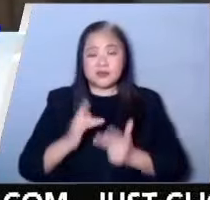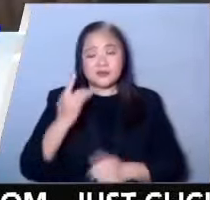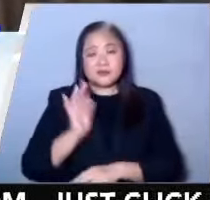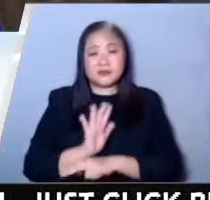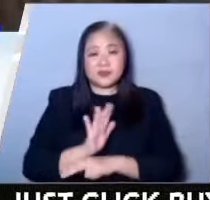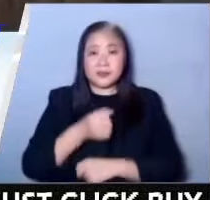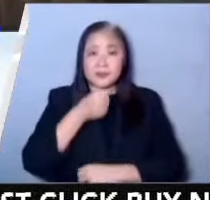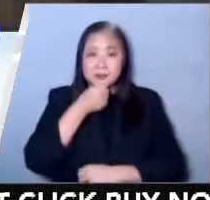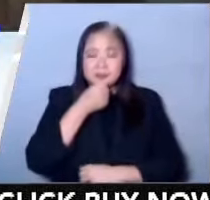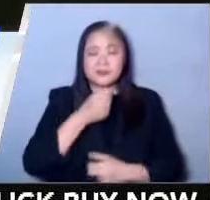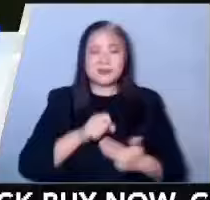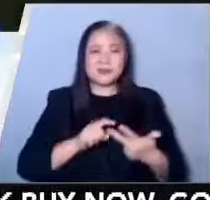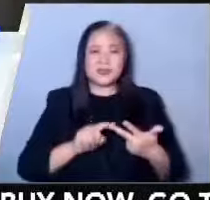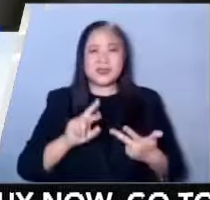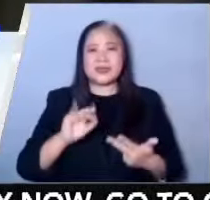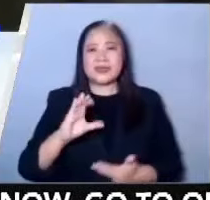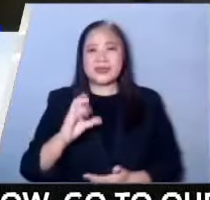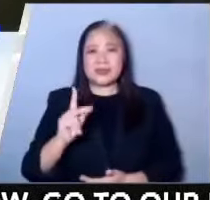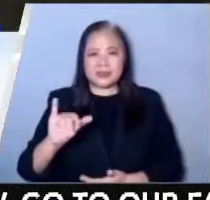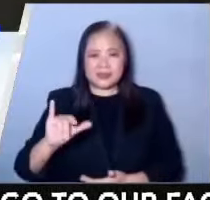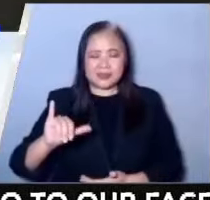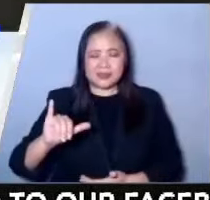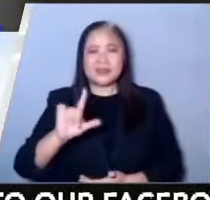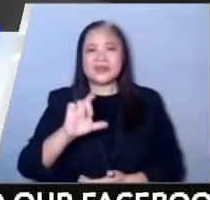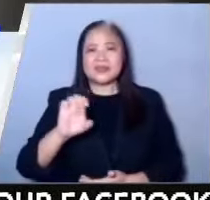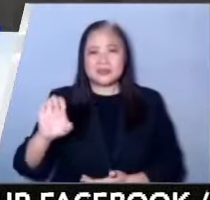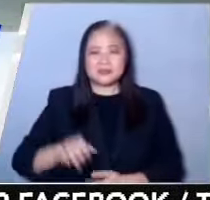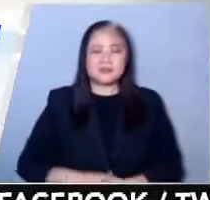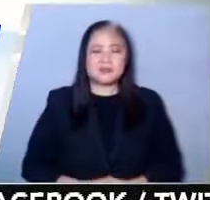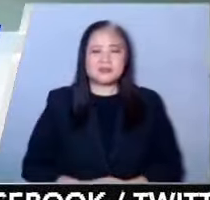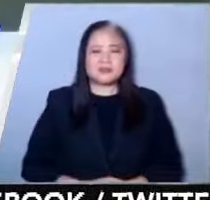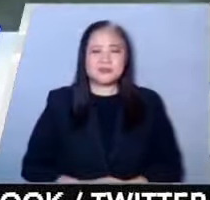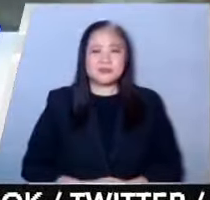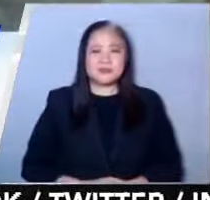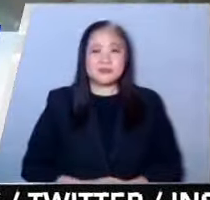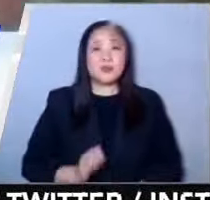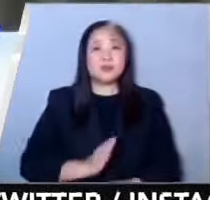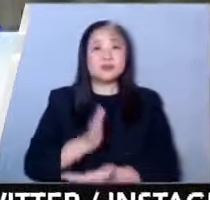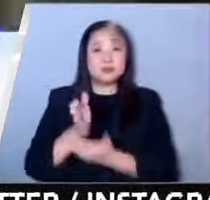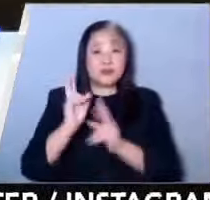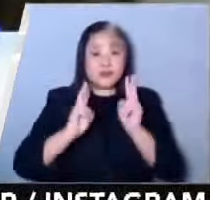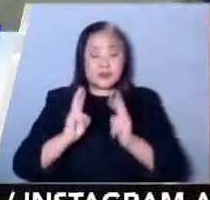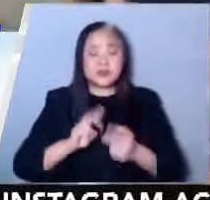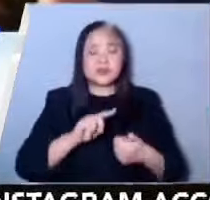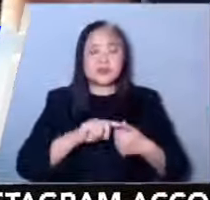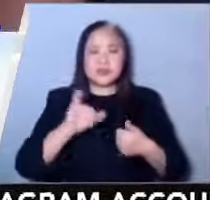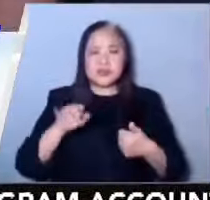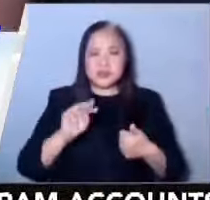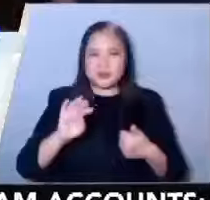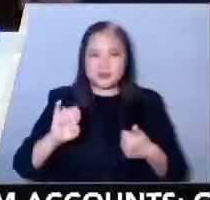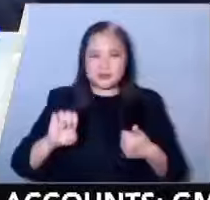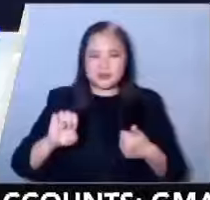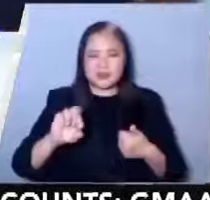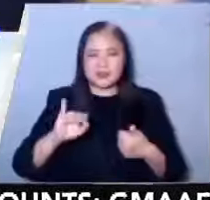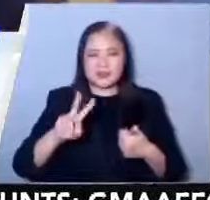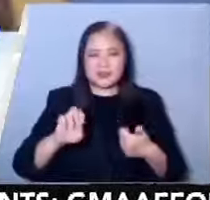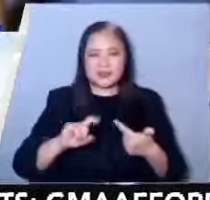Ricky Lee. Dumating din sina Jamie Rivera, Director Adolf Alex